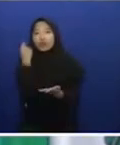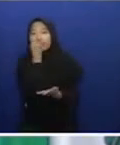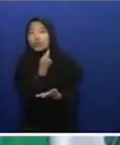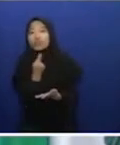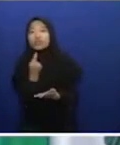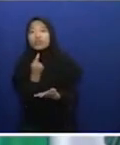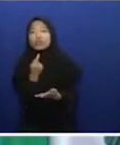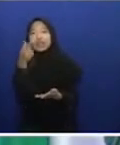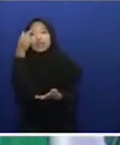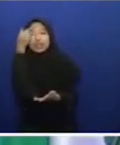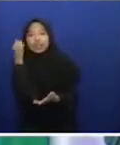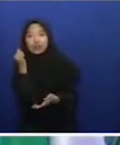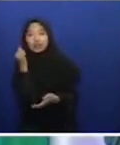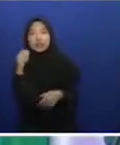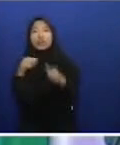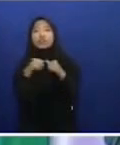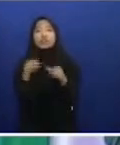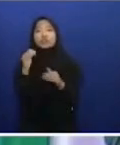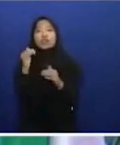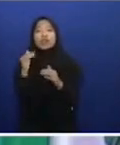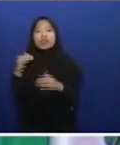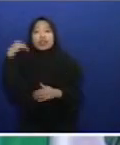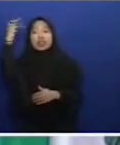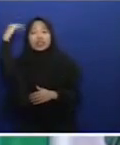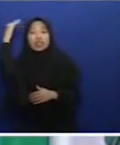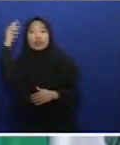tinggi badan kurang dari 170,